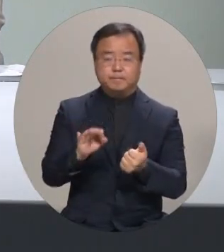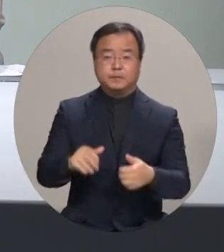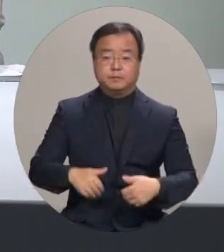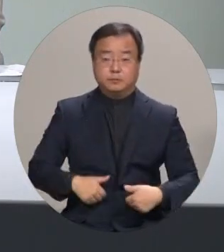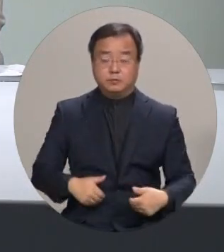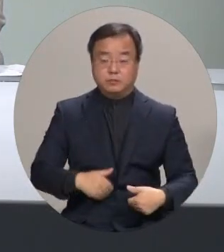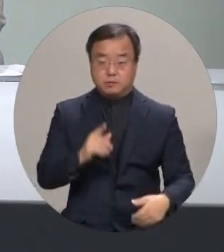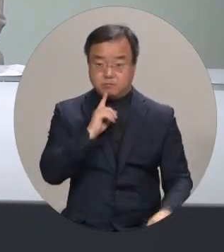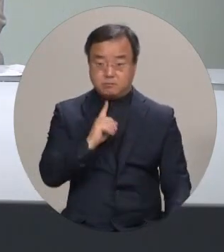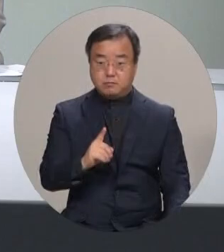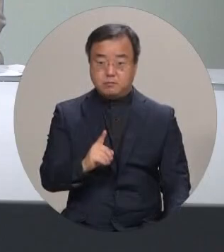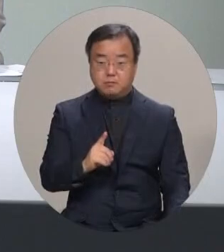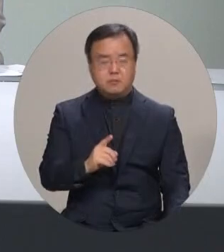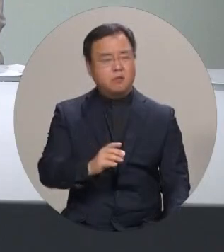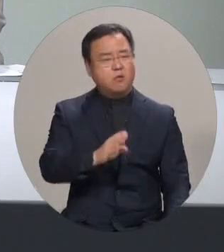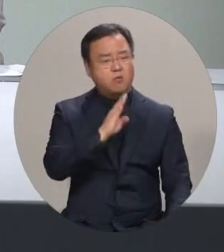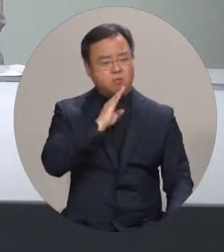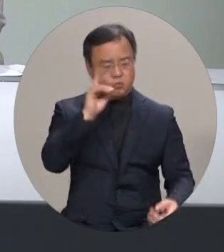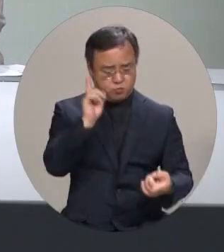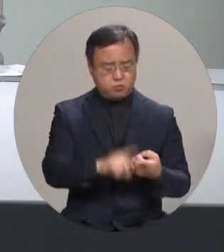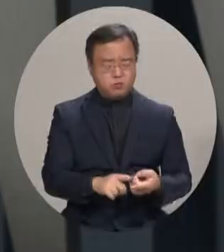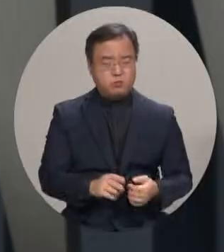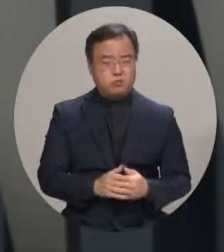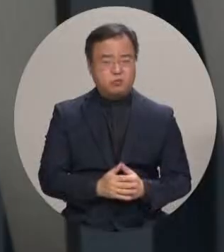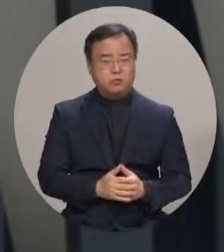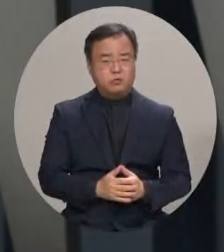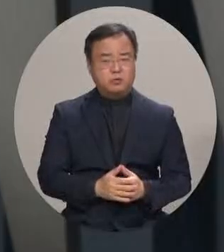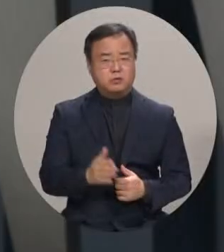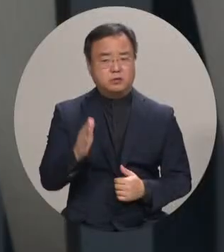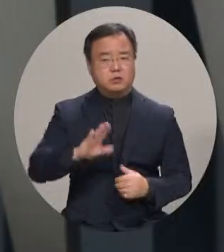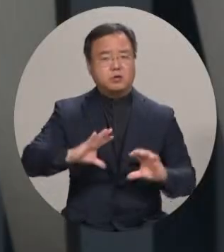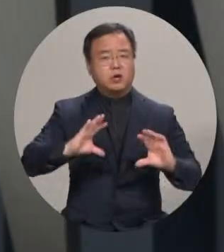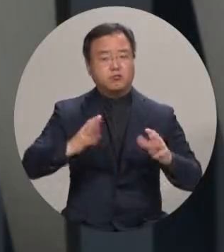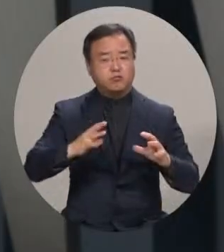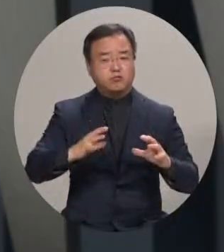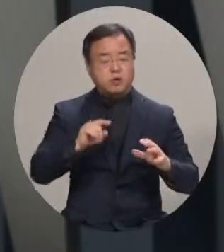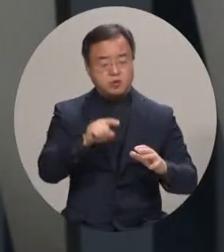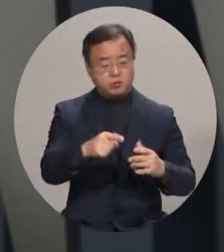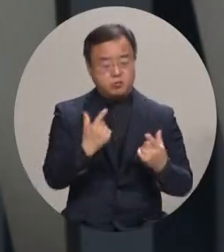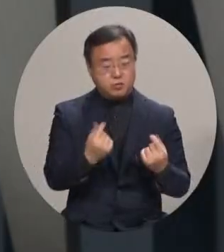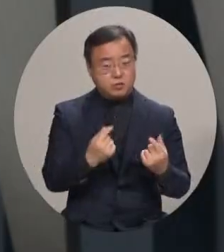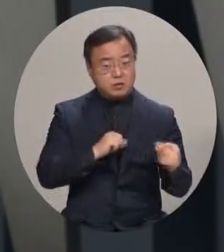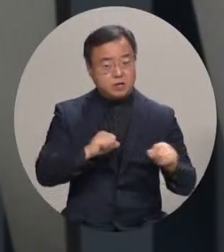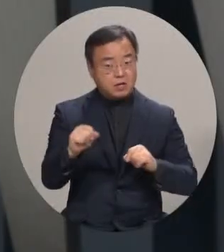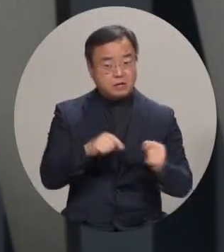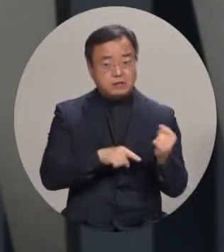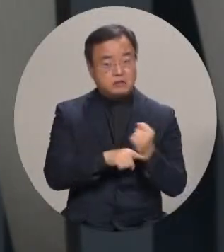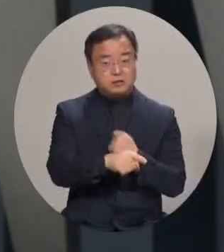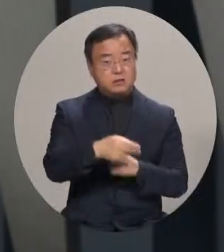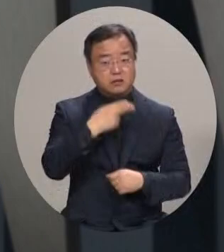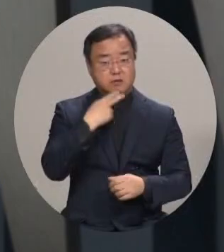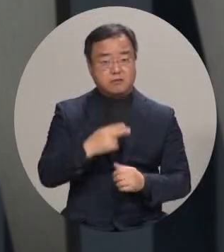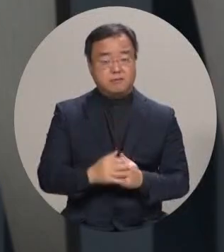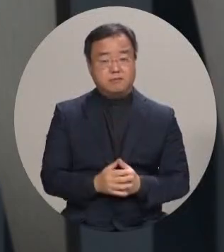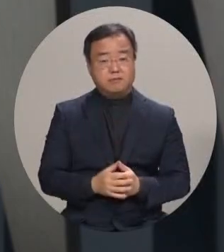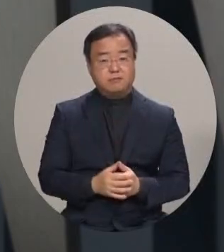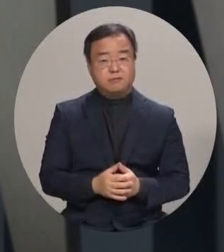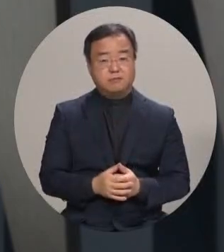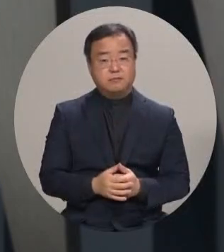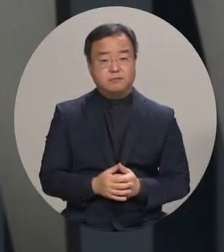있더라고요 당연한 거죠 예 예 그런데 국가가 지금 그렇게 하고 할 의지가 전혀 없는 거죠